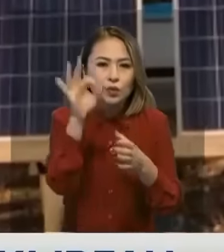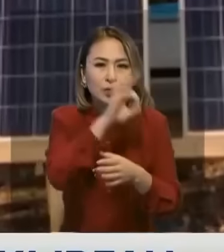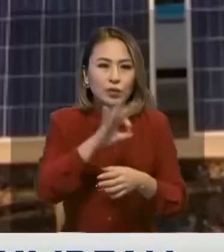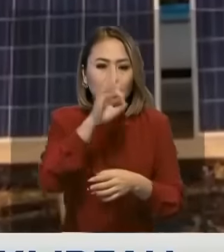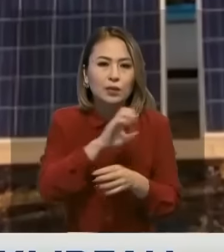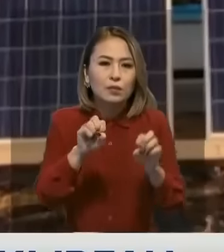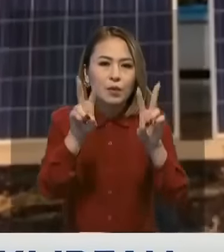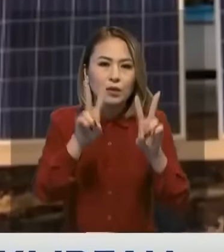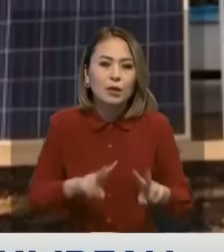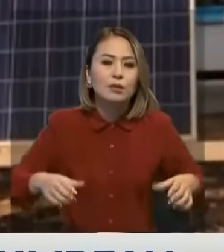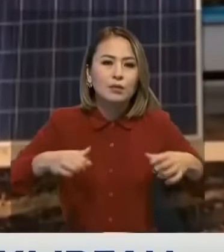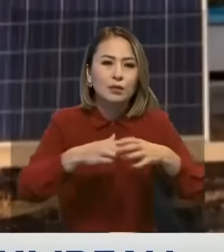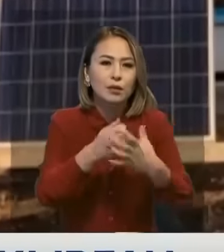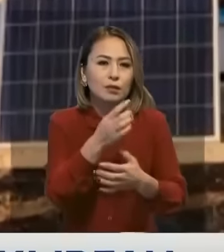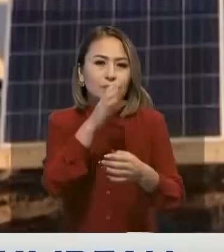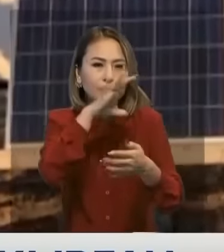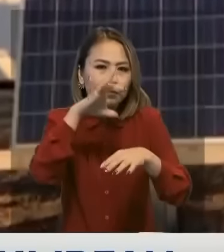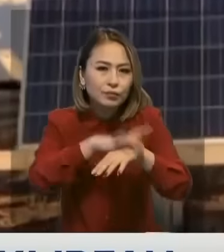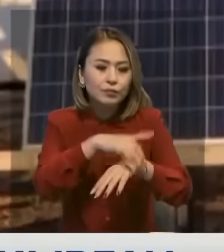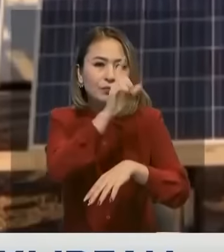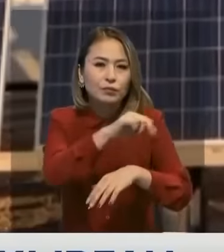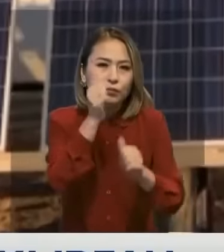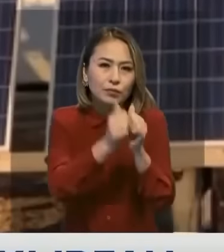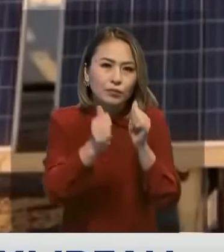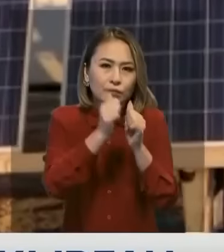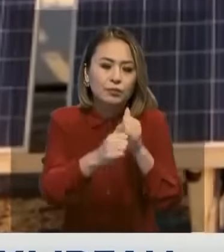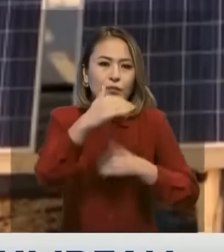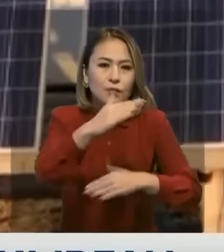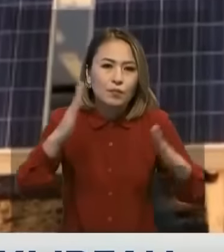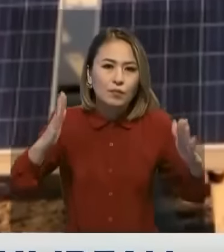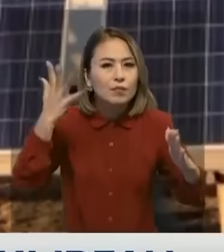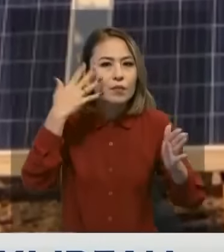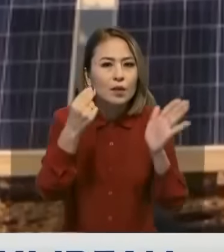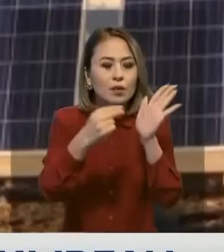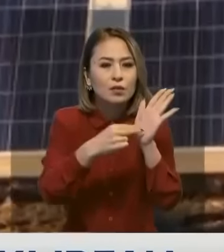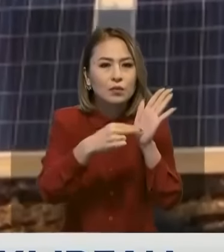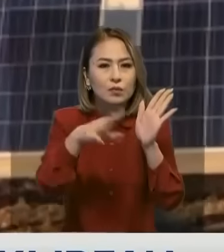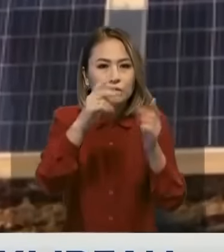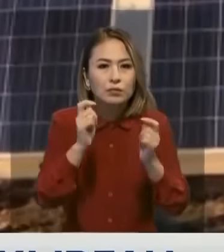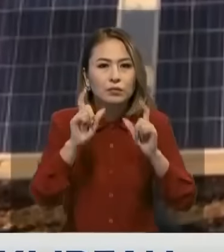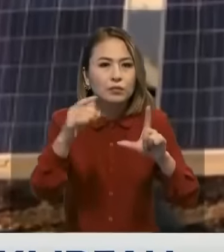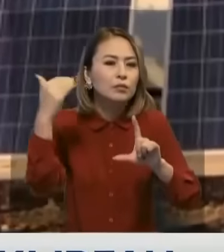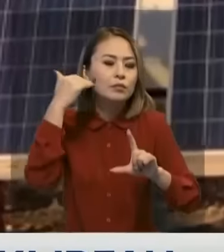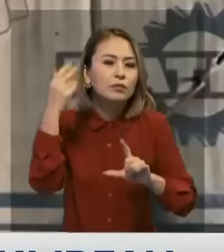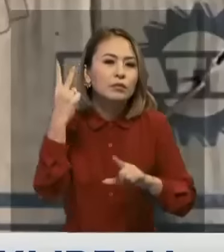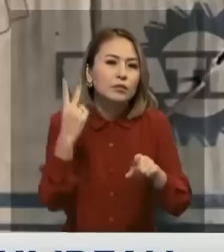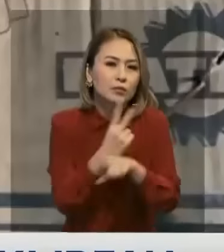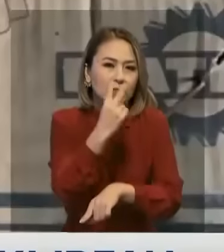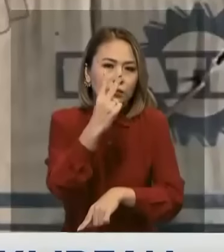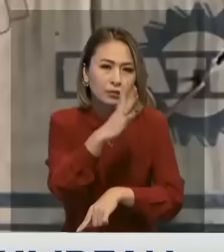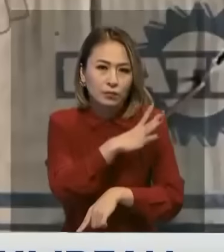мониторинг жөніндегі агенттік мамандары анықтағандай, күдіктілері күн панельдері кешенінің бағасын негізсіз өсіріп,